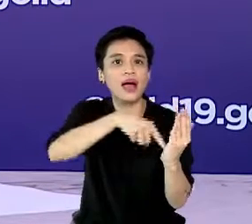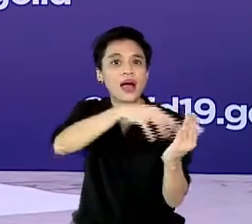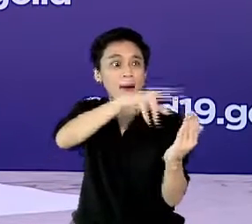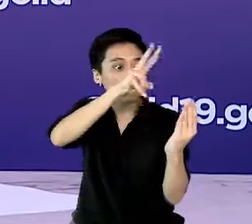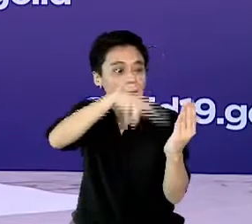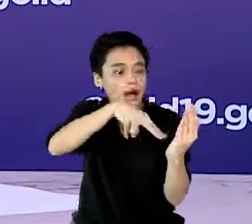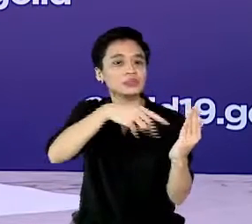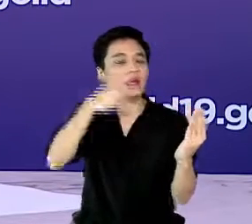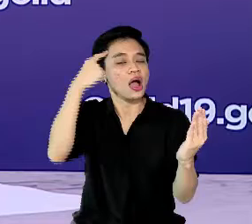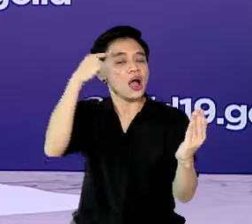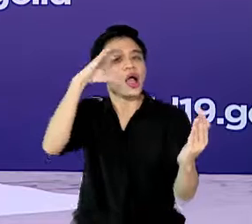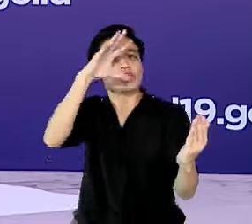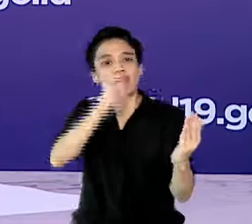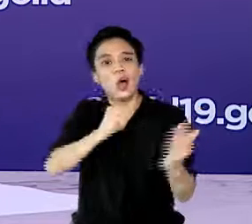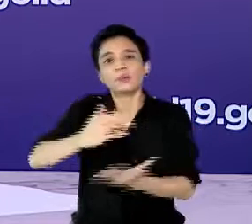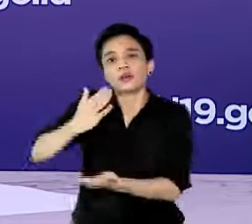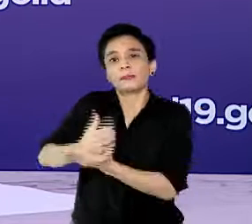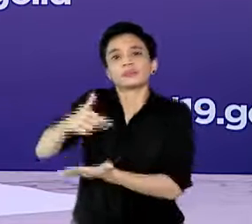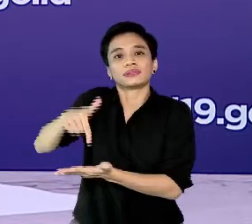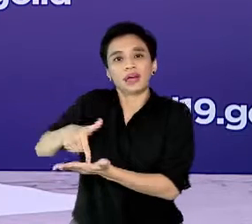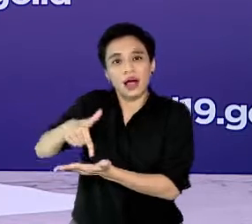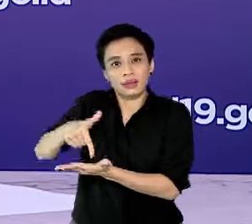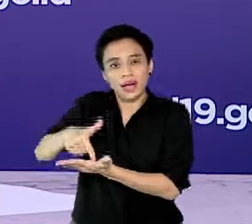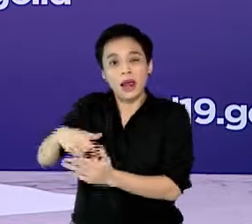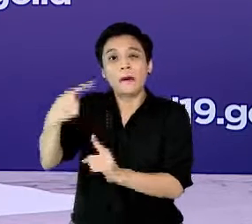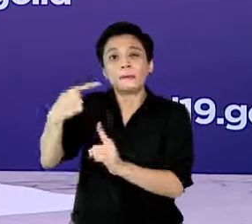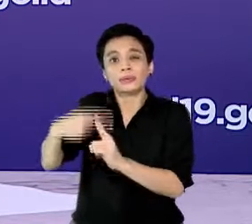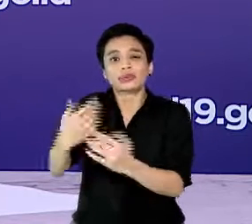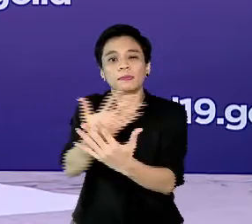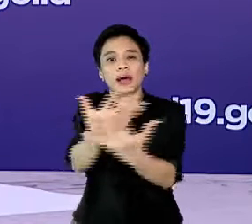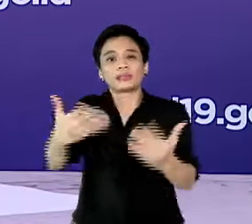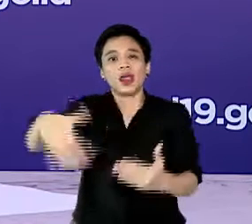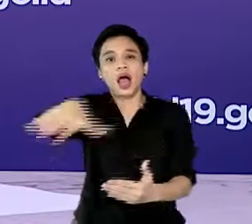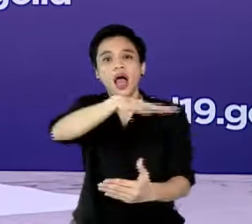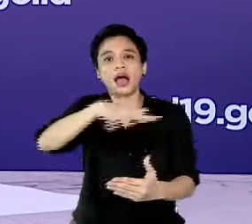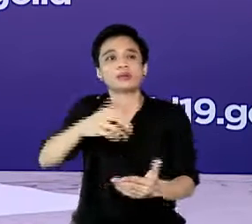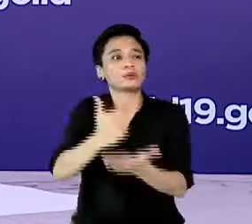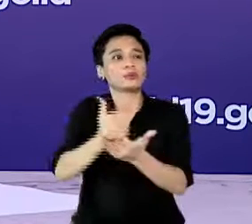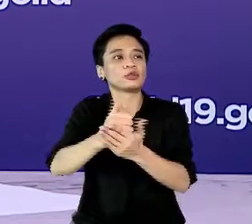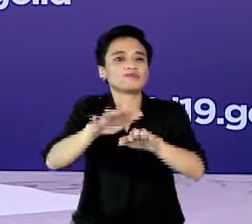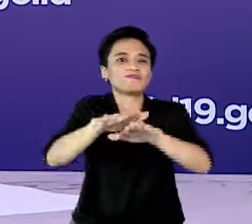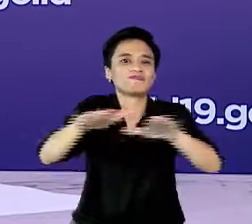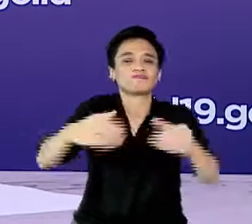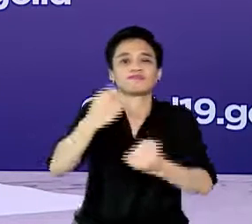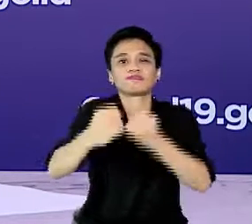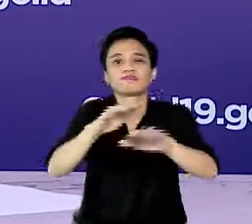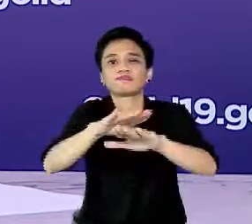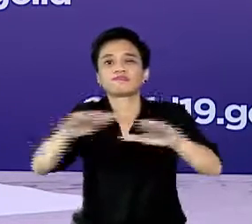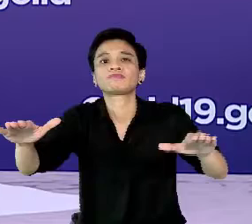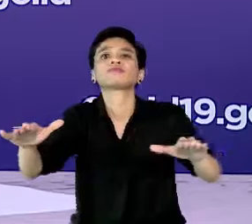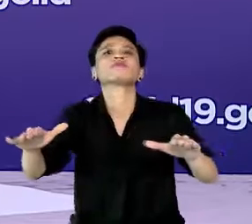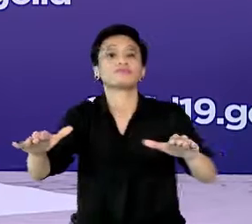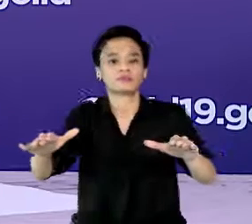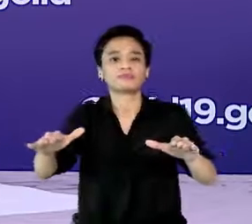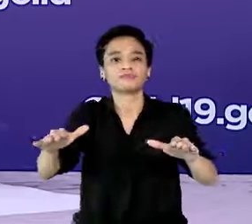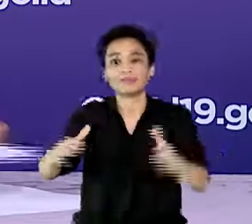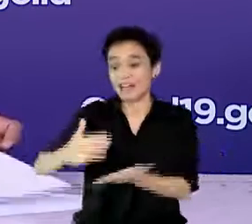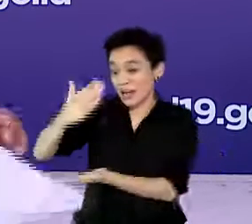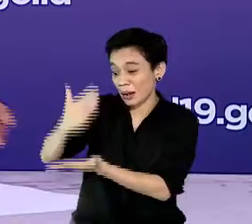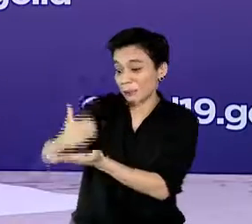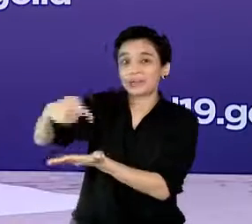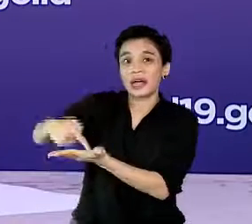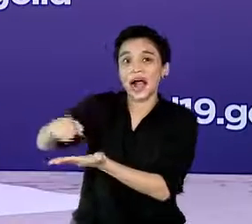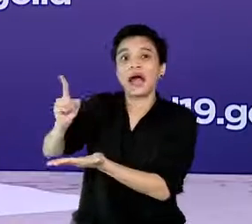kesehatan yang tepat serta menciptakan lingkungan masyarakat yang kondusif sepenuhnya mendukung diterapkannya kebijakan yang